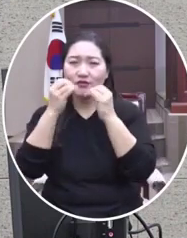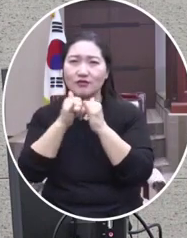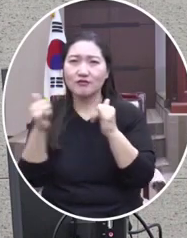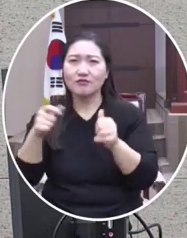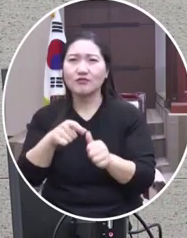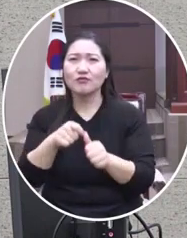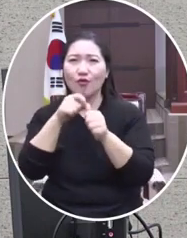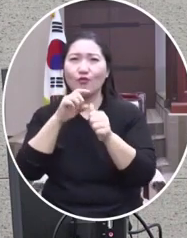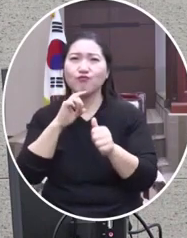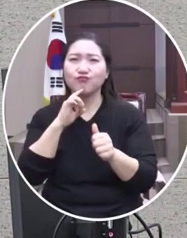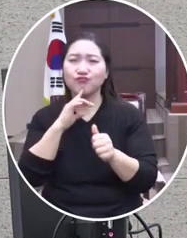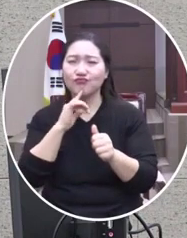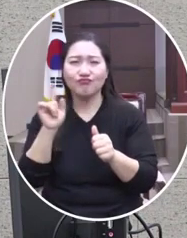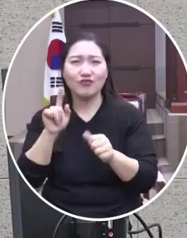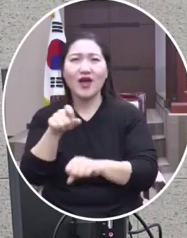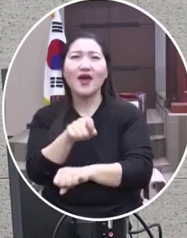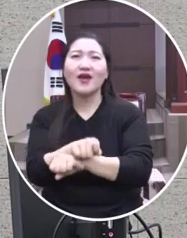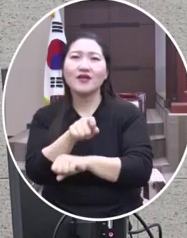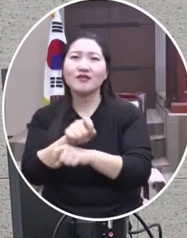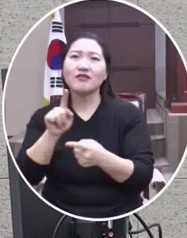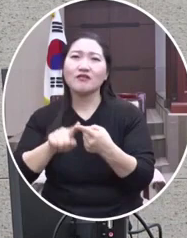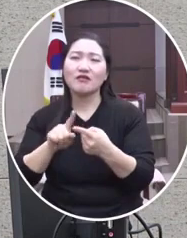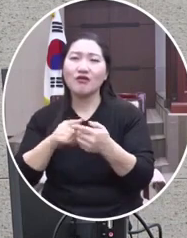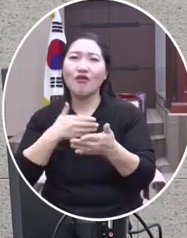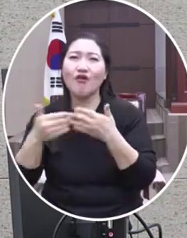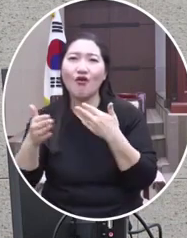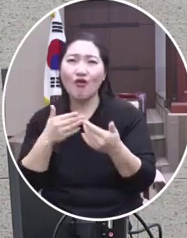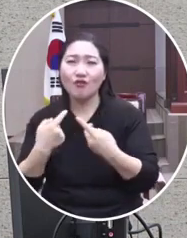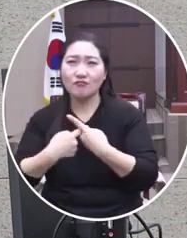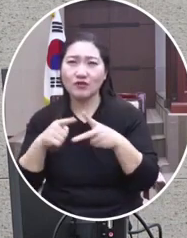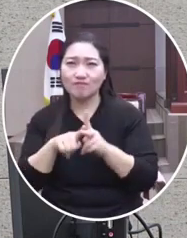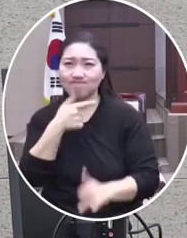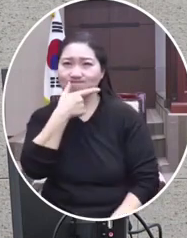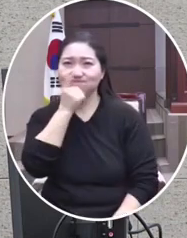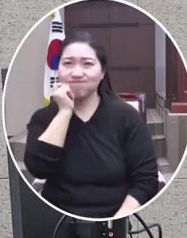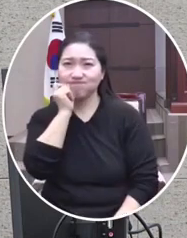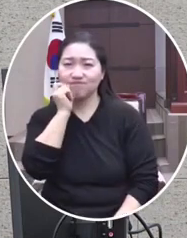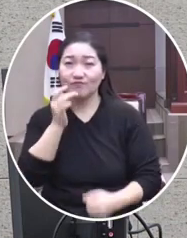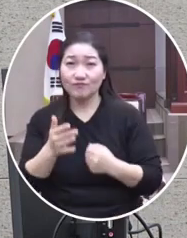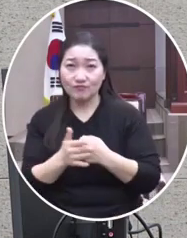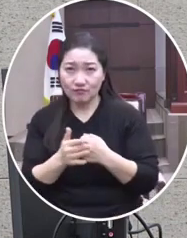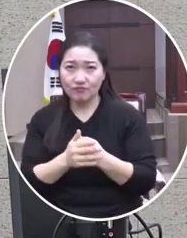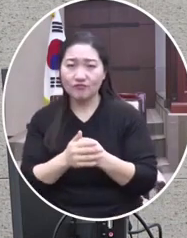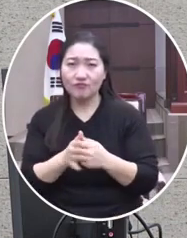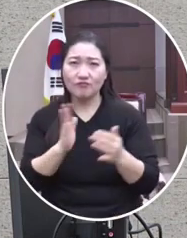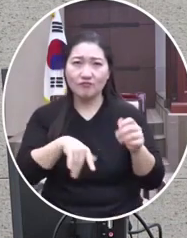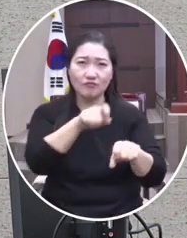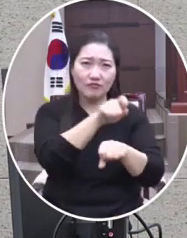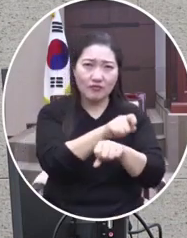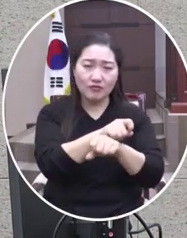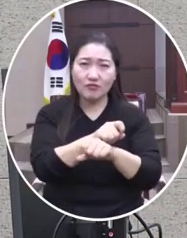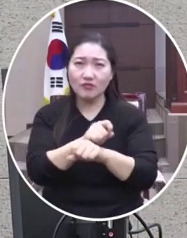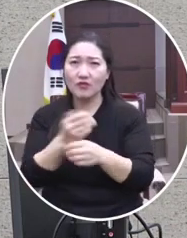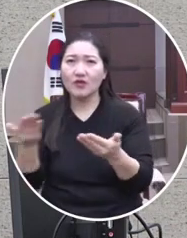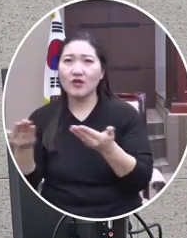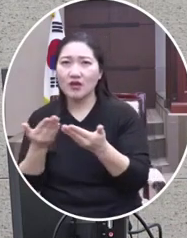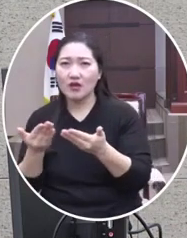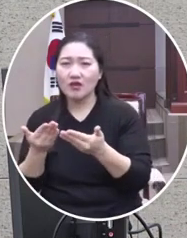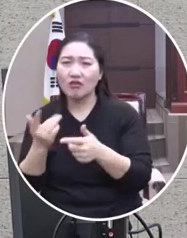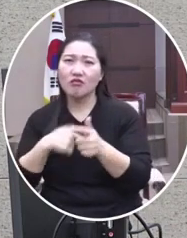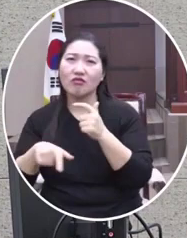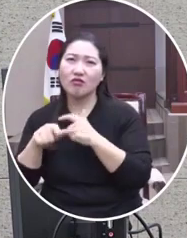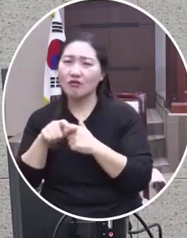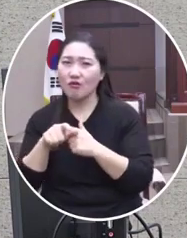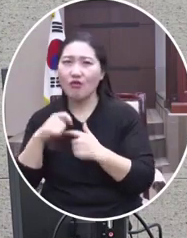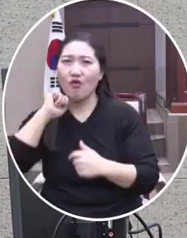직원 채용만 행정에 대한 경험과 이해 부족으로 오히려 집행부와 업무 장벽이